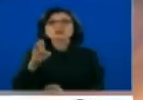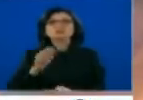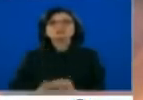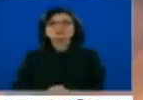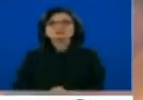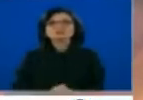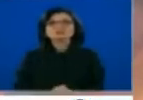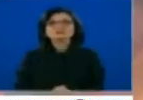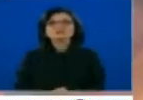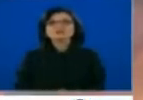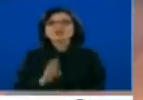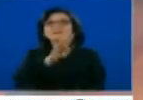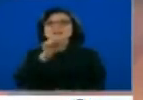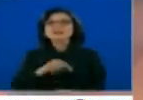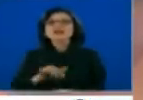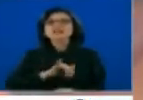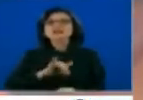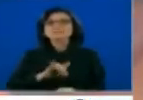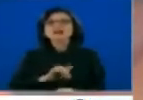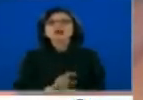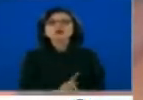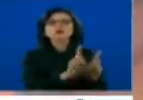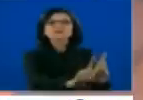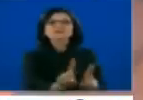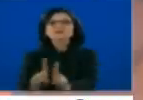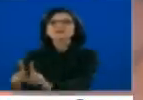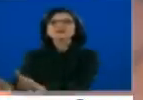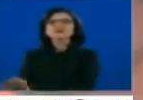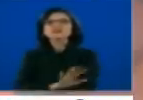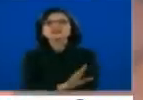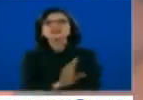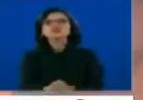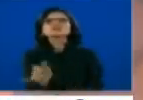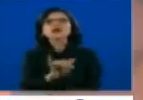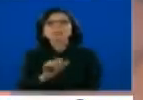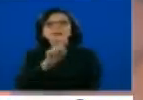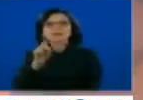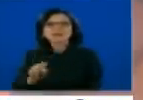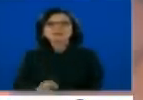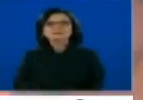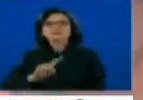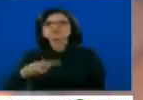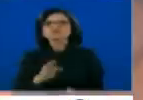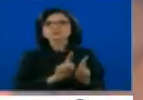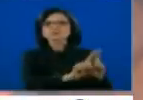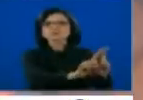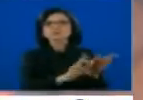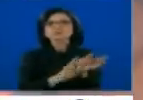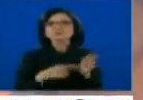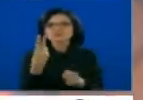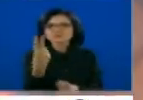yang sama untuk setiap pasangan calon kita akan mulai dari pasangan nomor